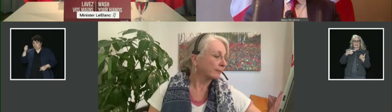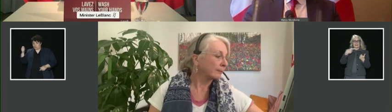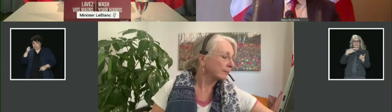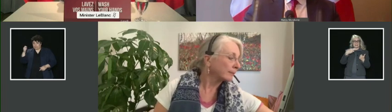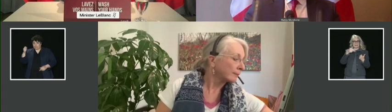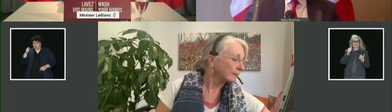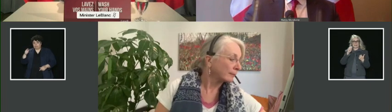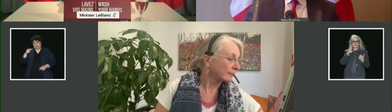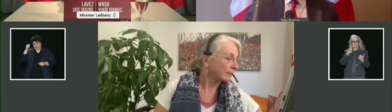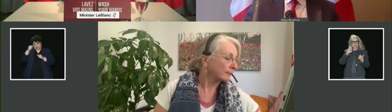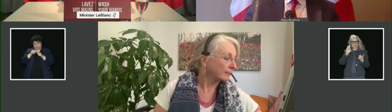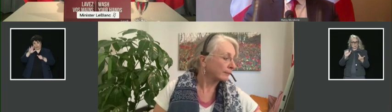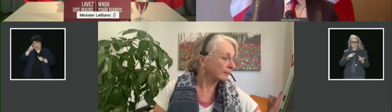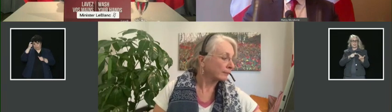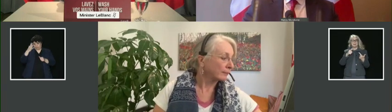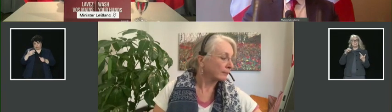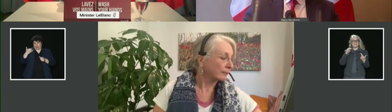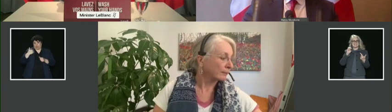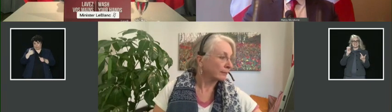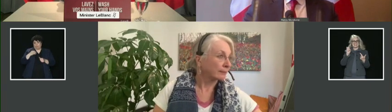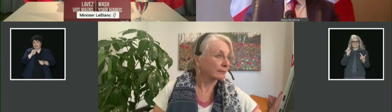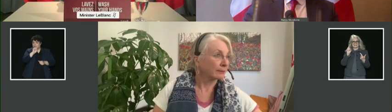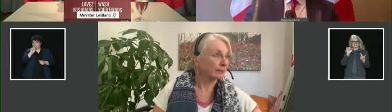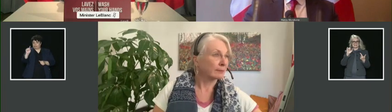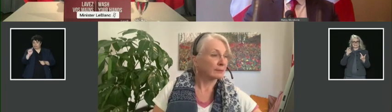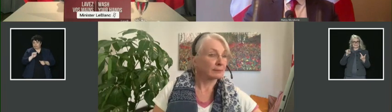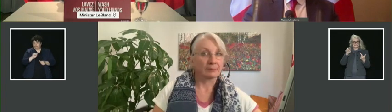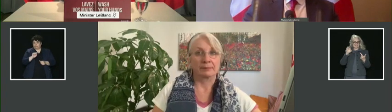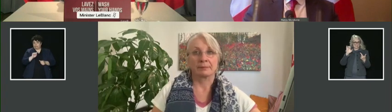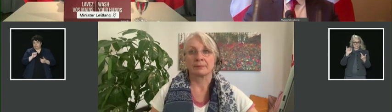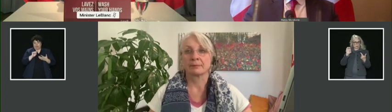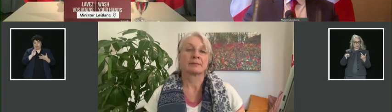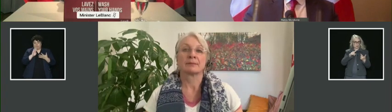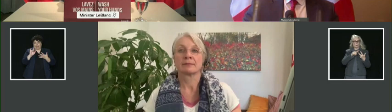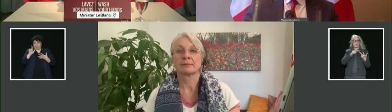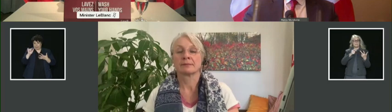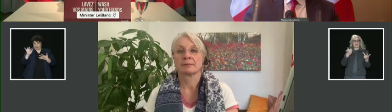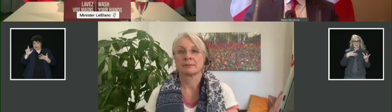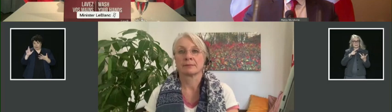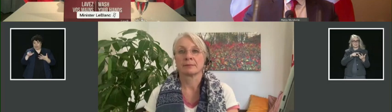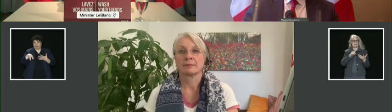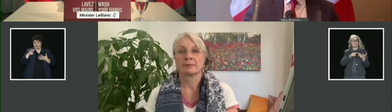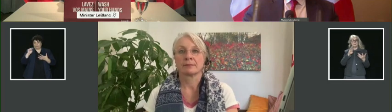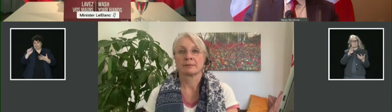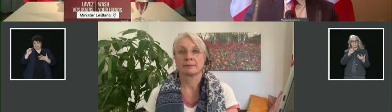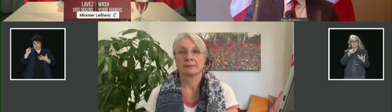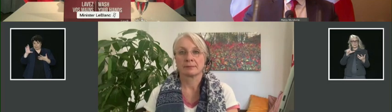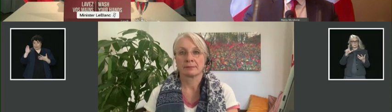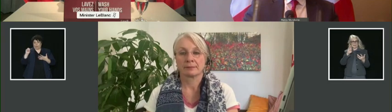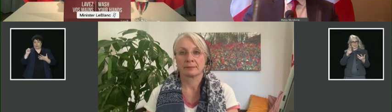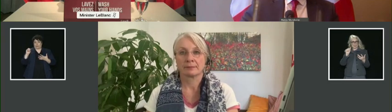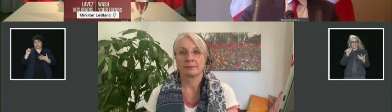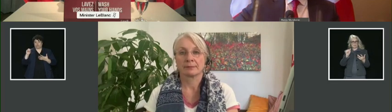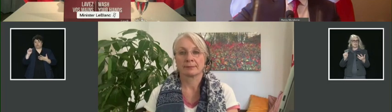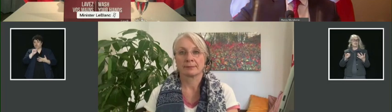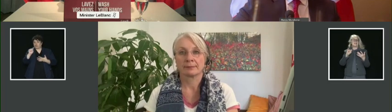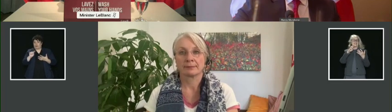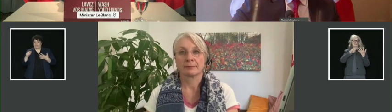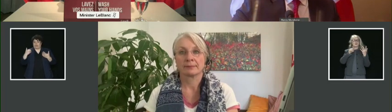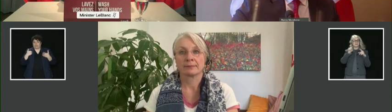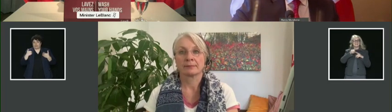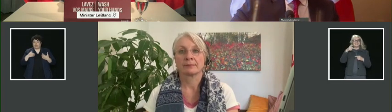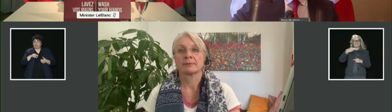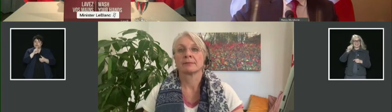Leblanc, Marco Mendocino, Patty Haju et Bill Blair sur la ligne. We will now be taking questions. We have